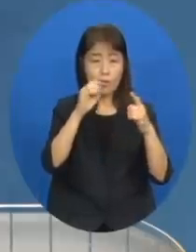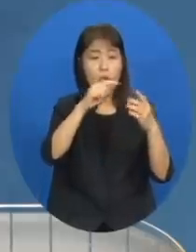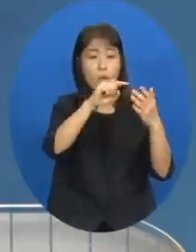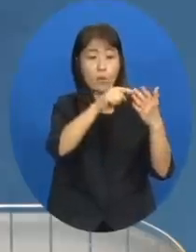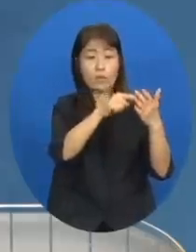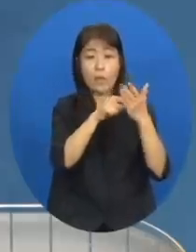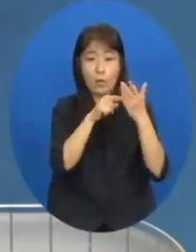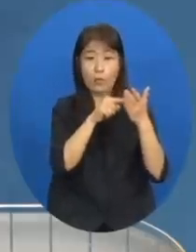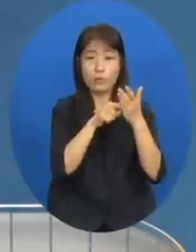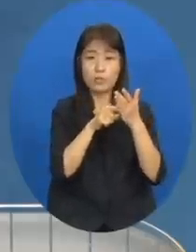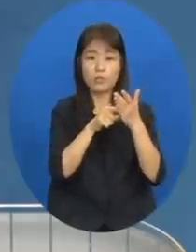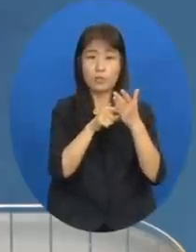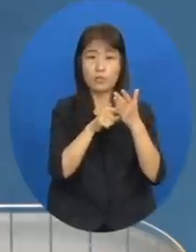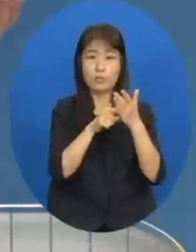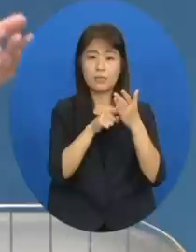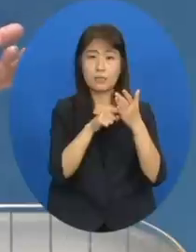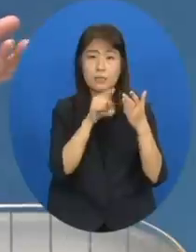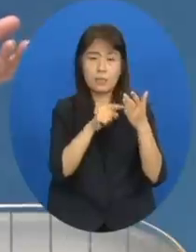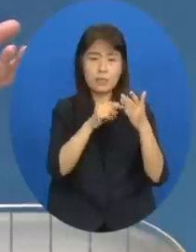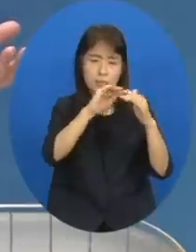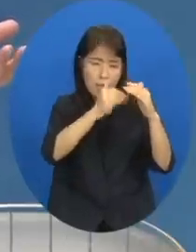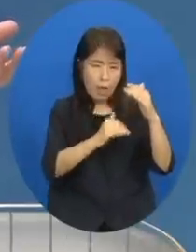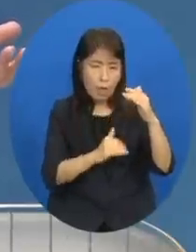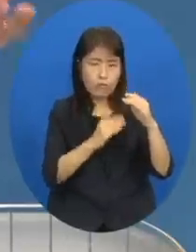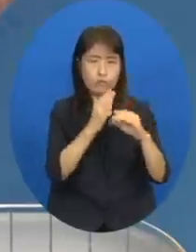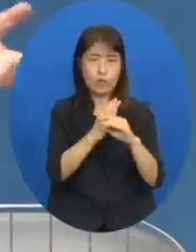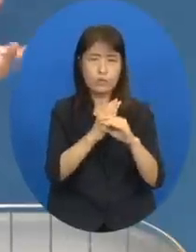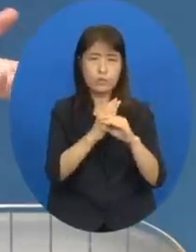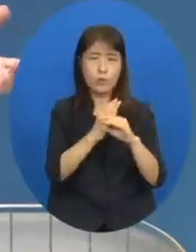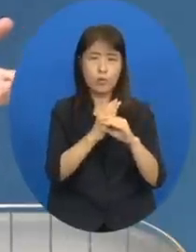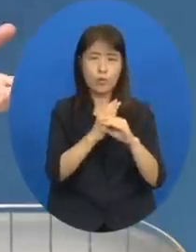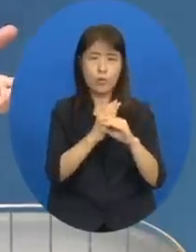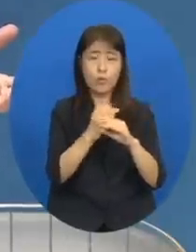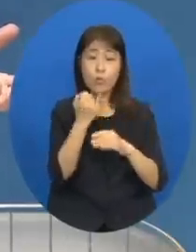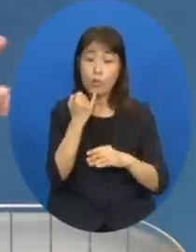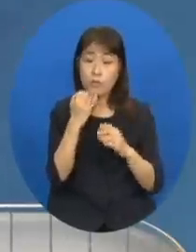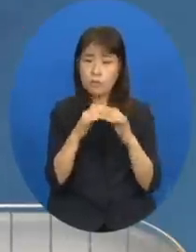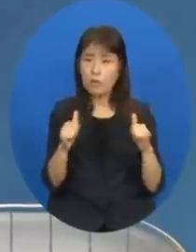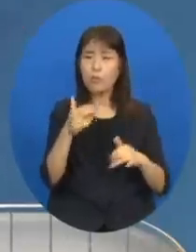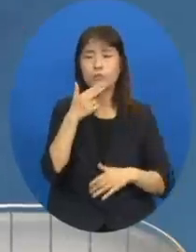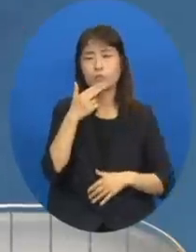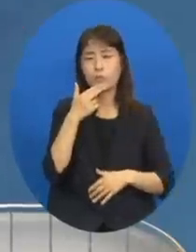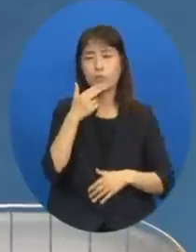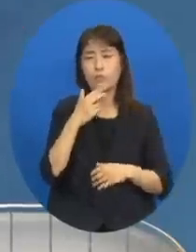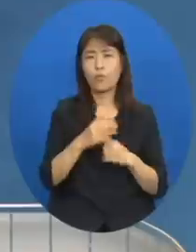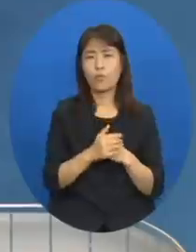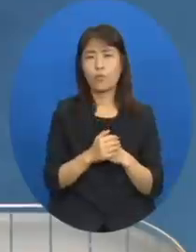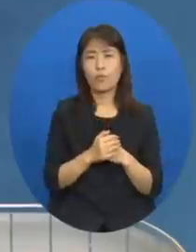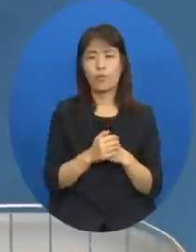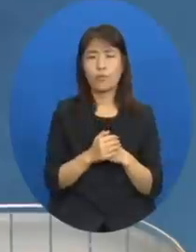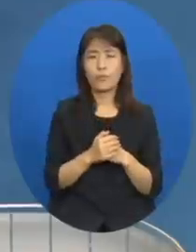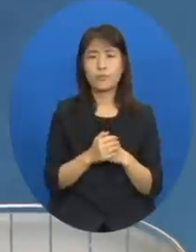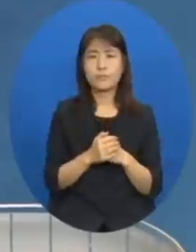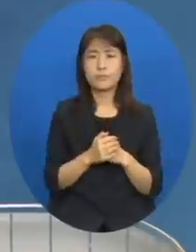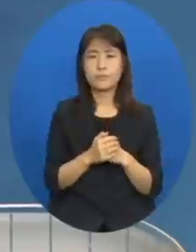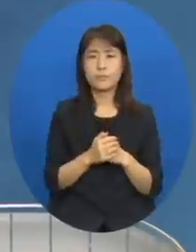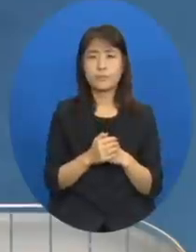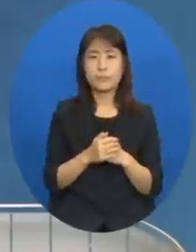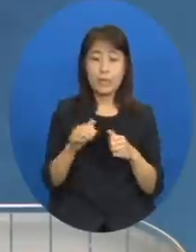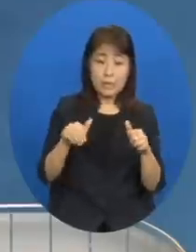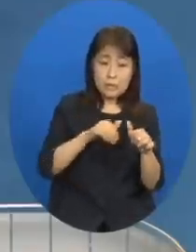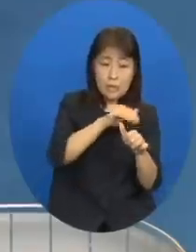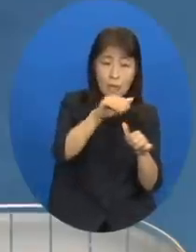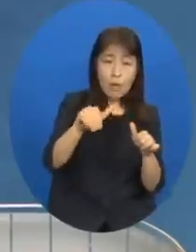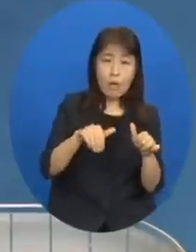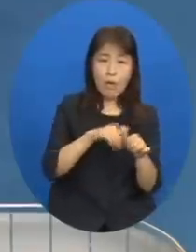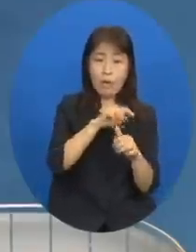표현들에서 자유로운 사람은 아무도 없어요 예수를 믿지만 이 상황에서